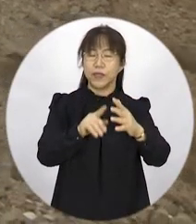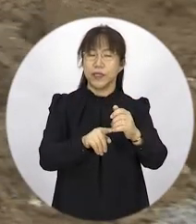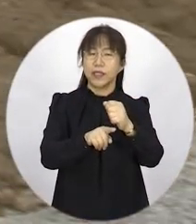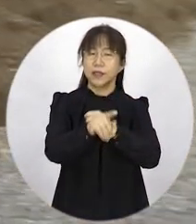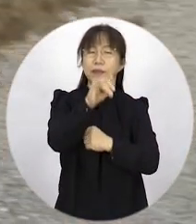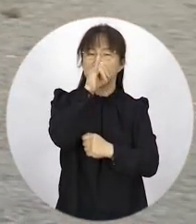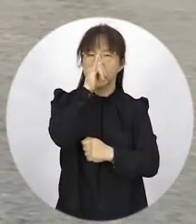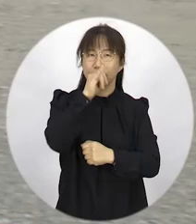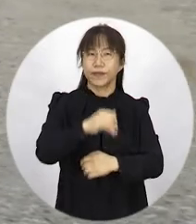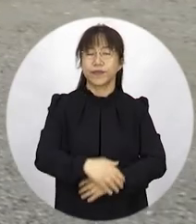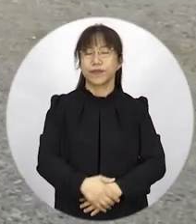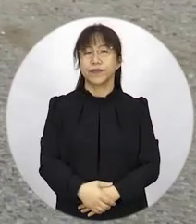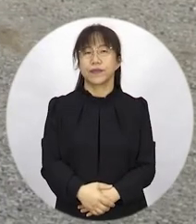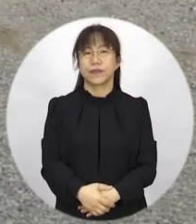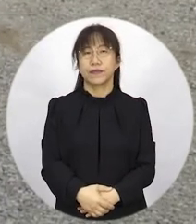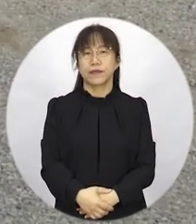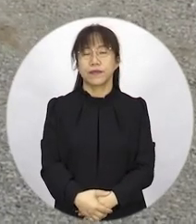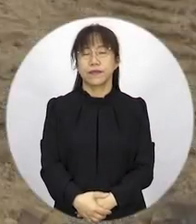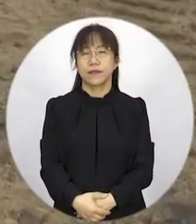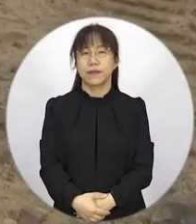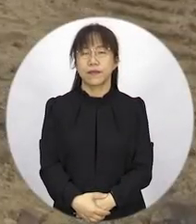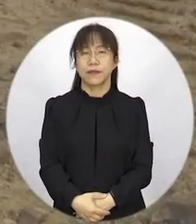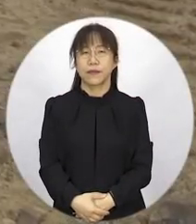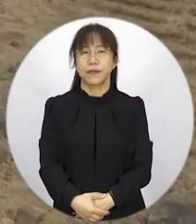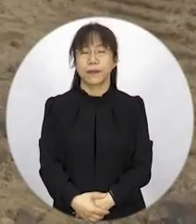뜻깊은 사업이 될 것으로 기대됩니다